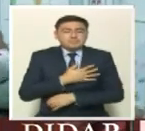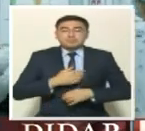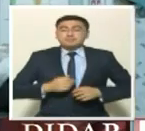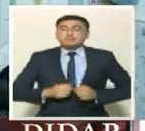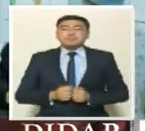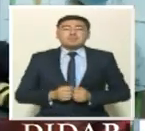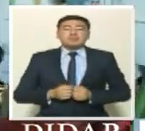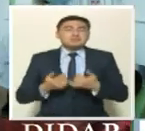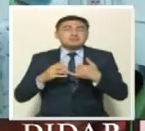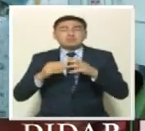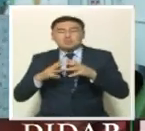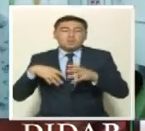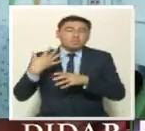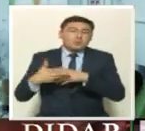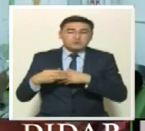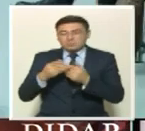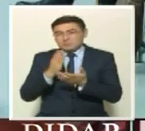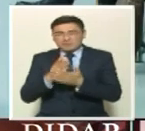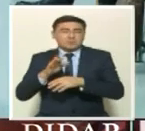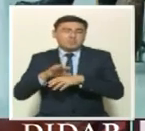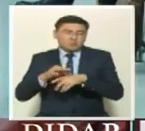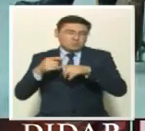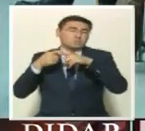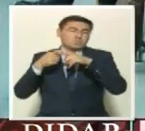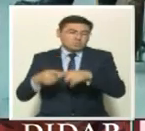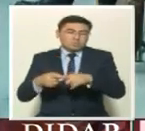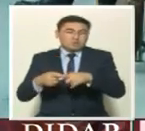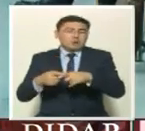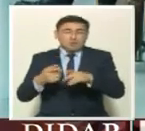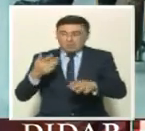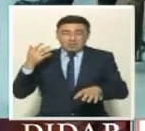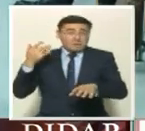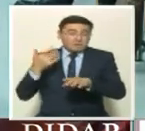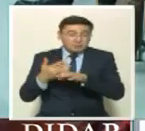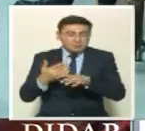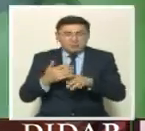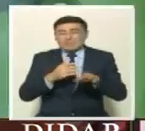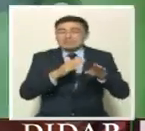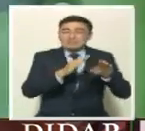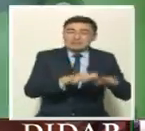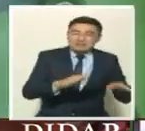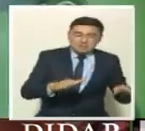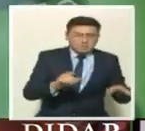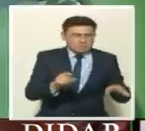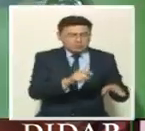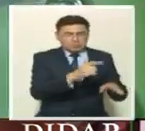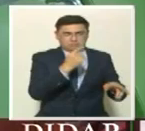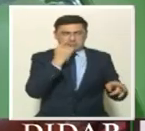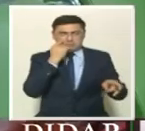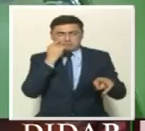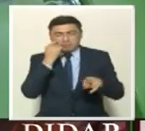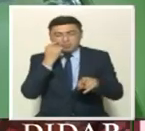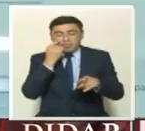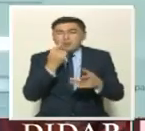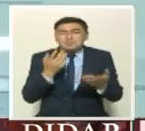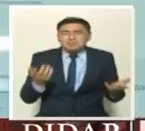Семіздік бүкіл әлемдегі созылмалы аурулардың кең тараған түрі. Ол әсіресе соңғы жылдары балалар мен жасөспірімдер арасында жиі тіркеледі. Облыста